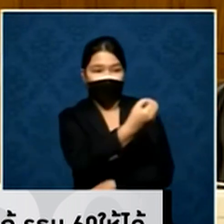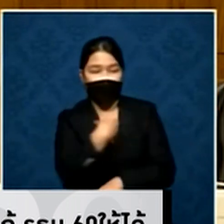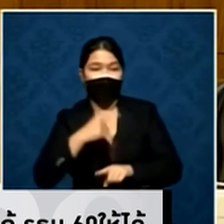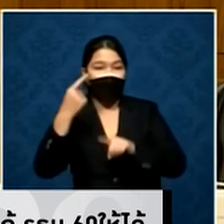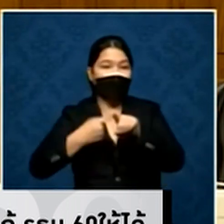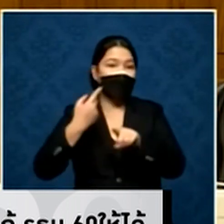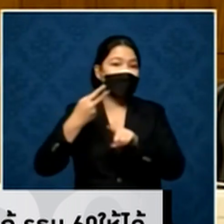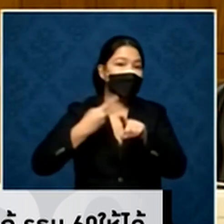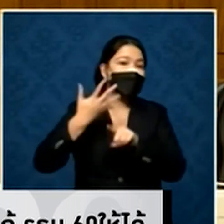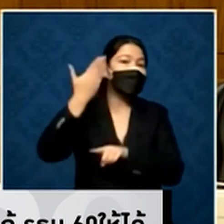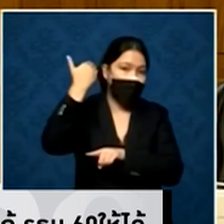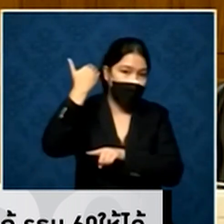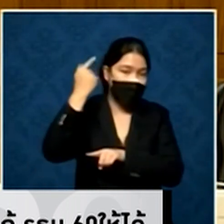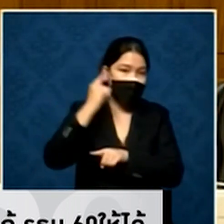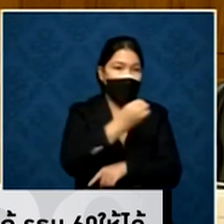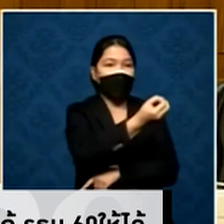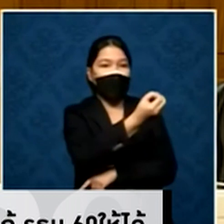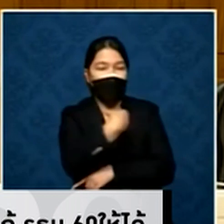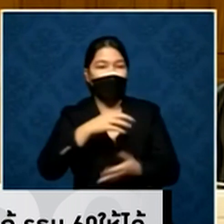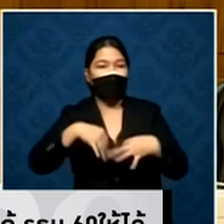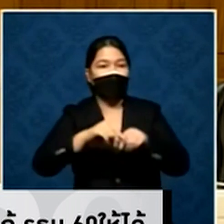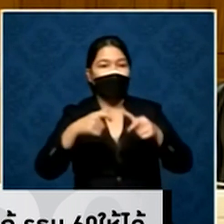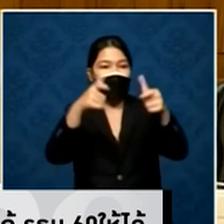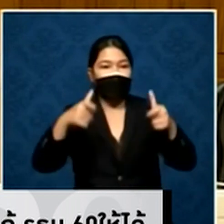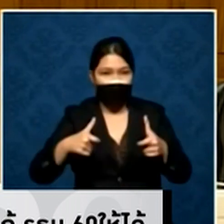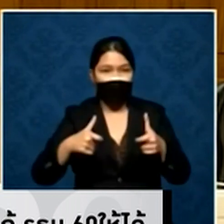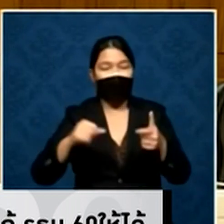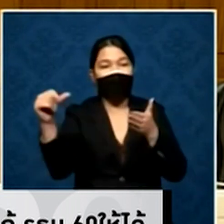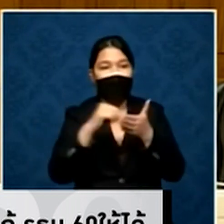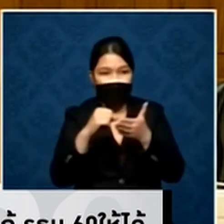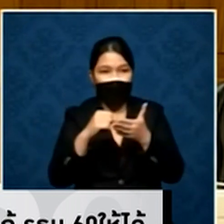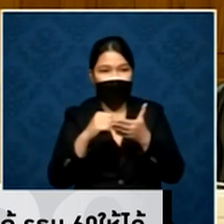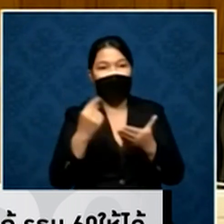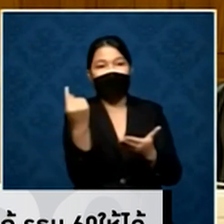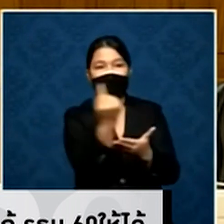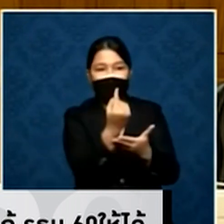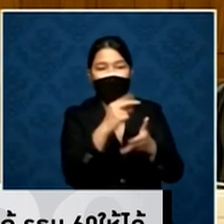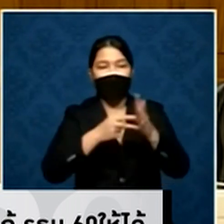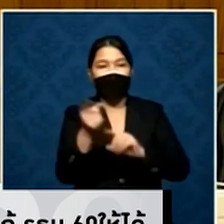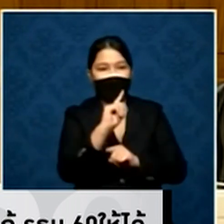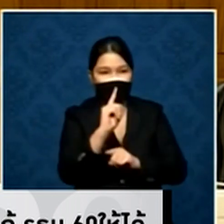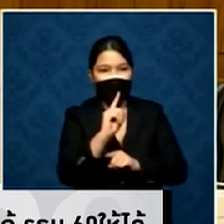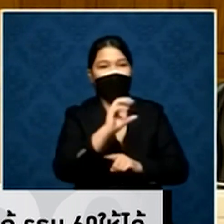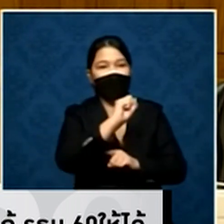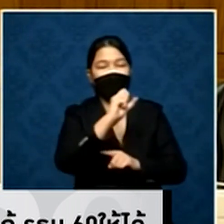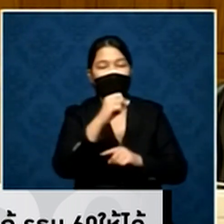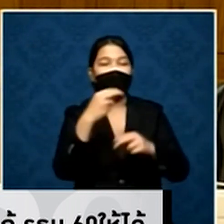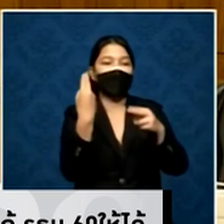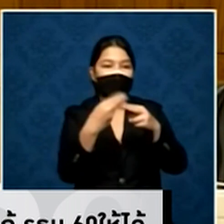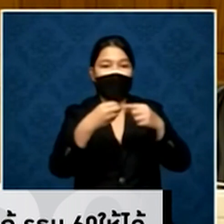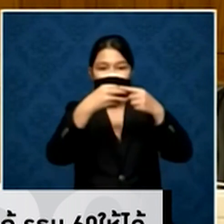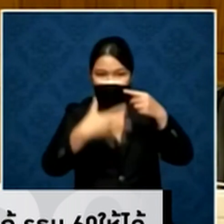ร่างอยู่ที่ผ่านก็คือร่างการค้านะคะดูเรื่องระบบเลือกตั้งซึ่งไม่ใช่สาระสำคัญราชมนูนปี